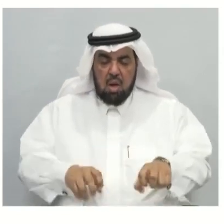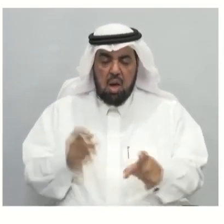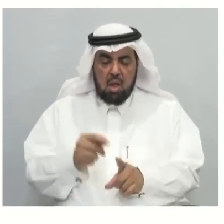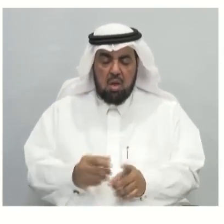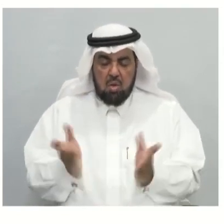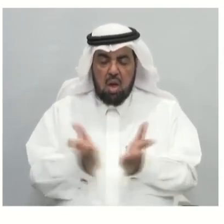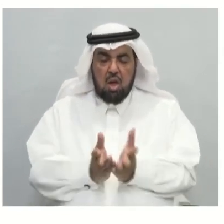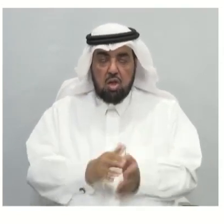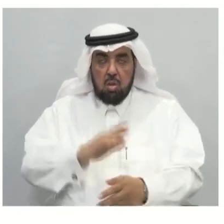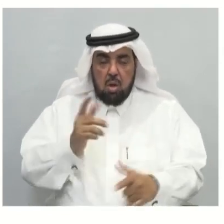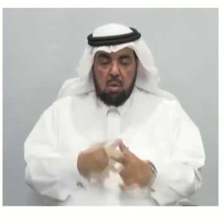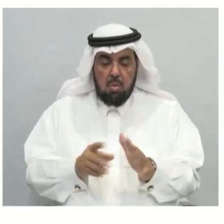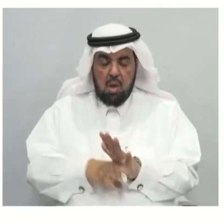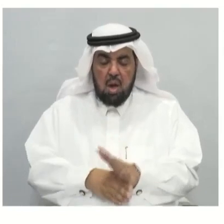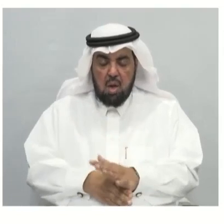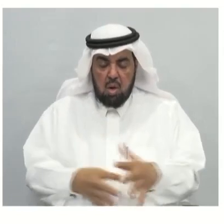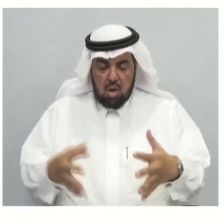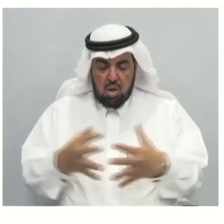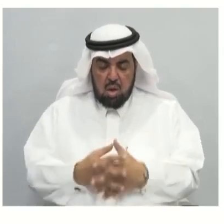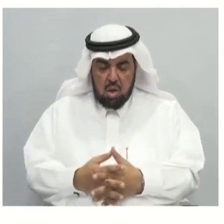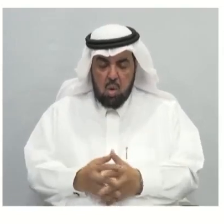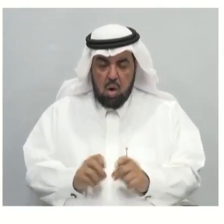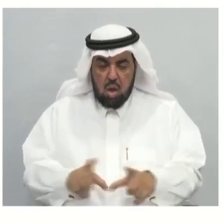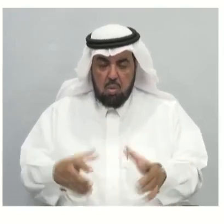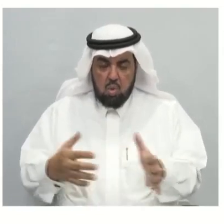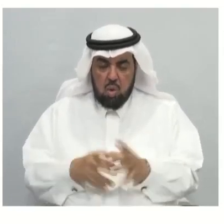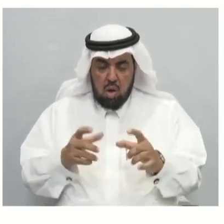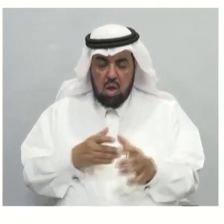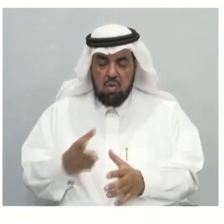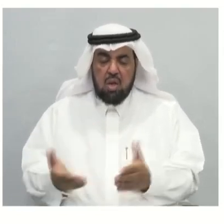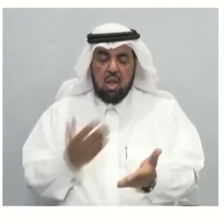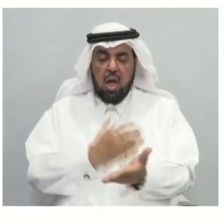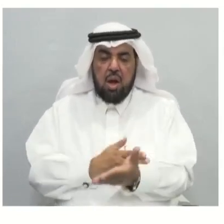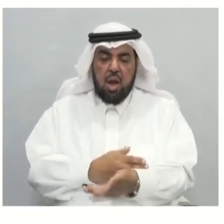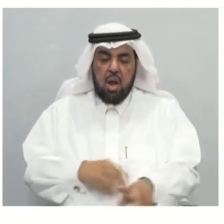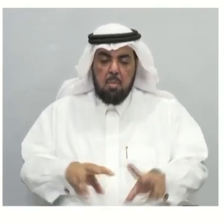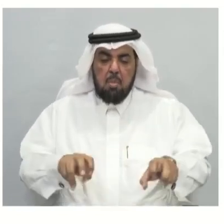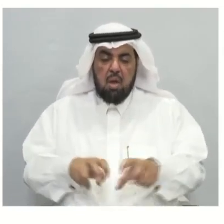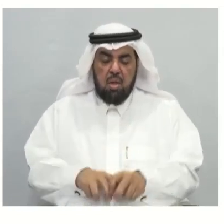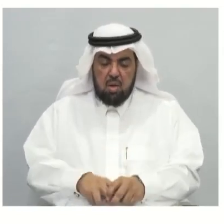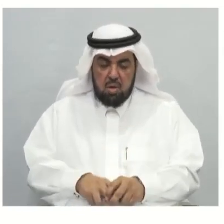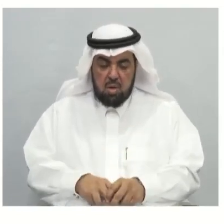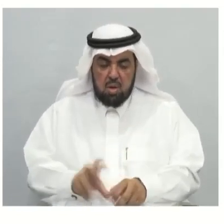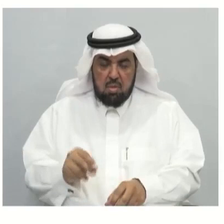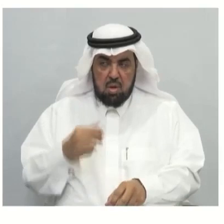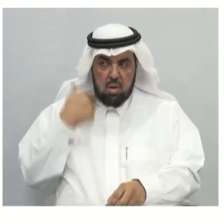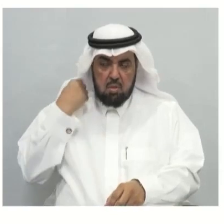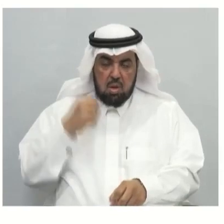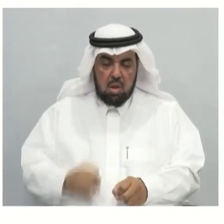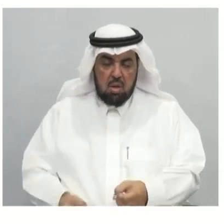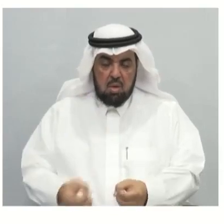ودراسه جميع البيانات والحقائق ذات العلاقه وعرضها بصوره نهائيه في تقرير بحثي كما تقدم خاتمه التقرير البحثي بعض الاقتراحات